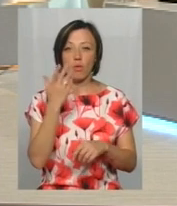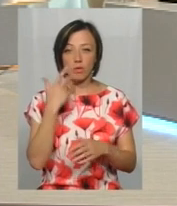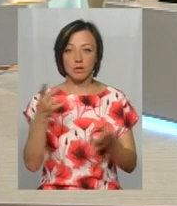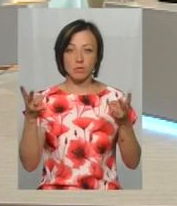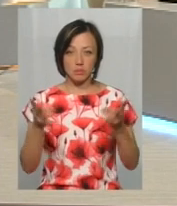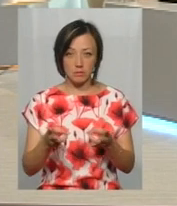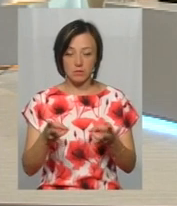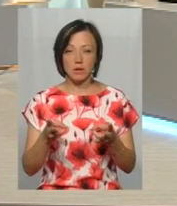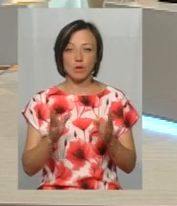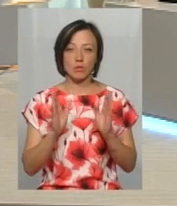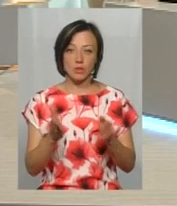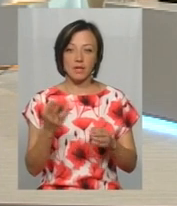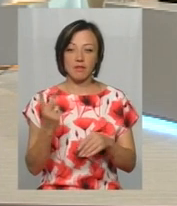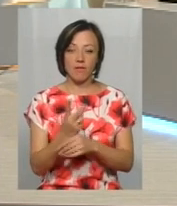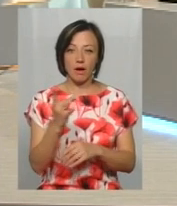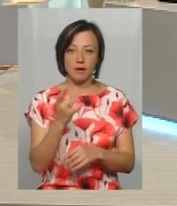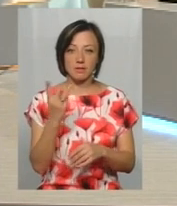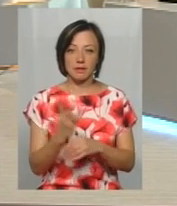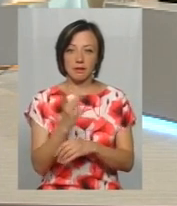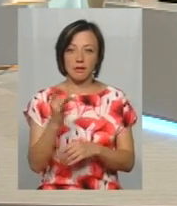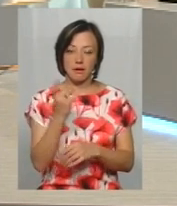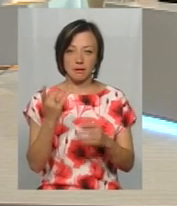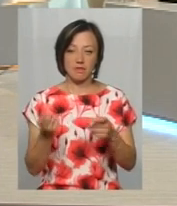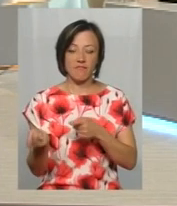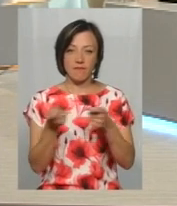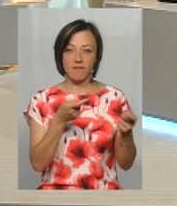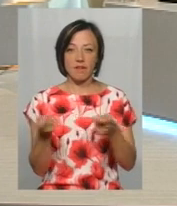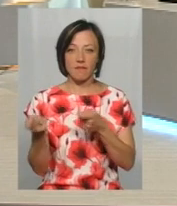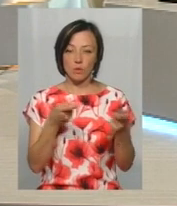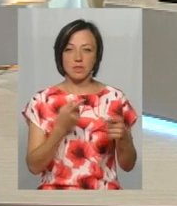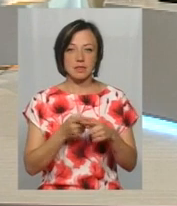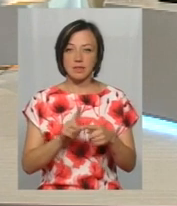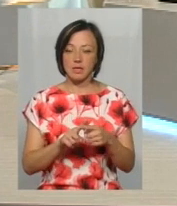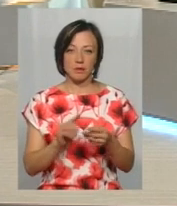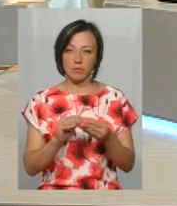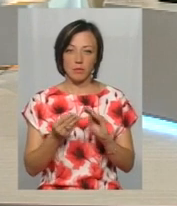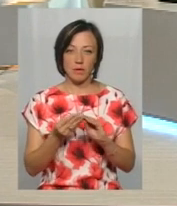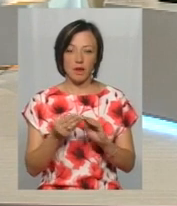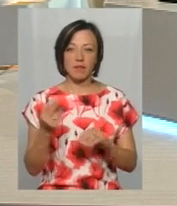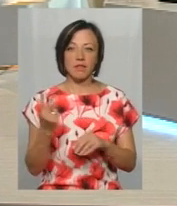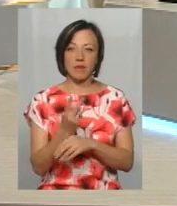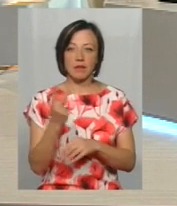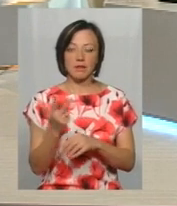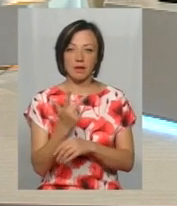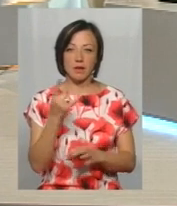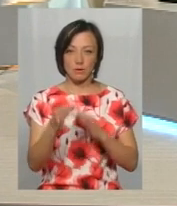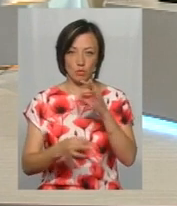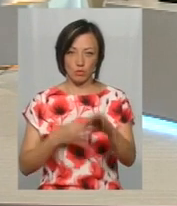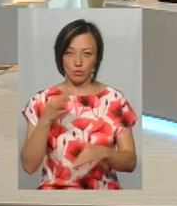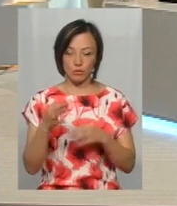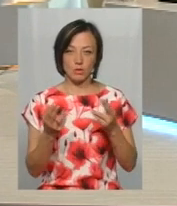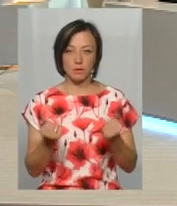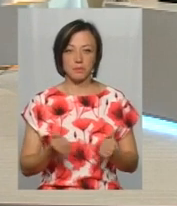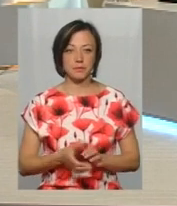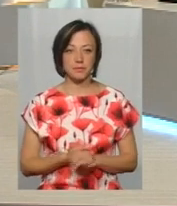необхідністю буде 2-3 рази вивоз, це не є досить 2-3 великою. Рази на сутки? На добу. На